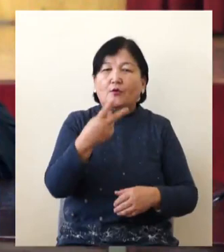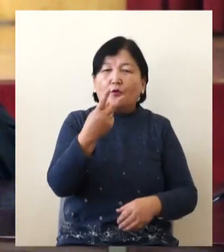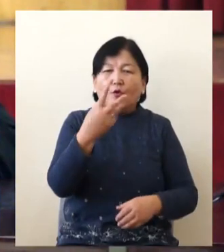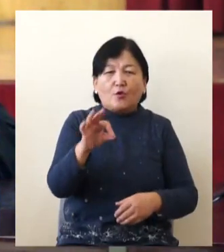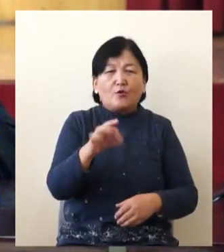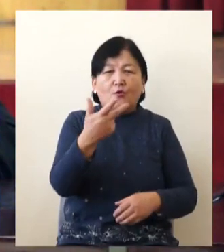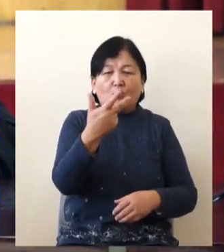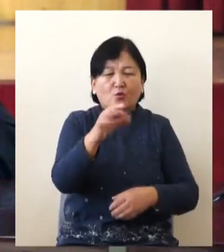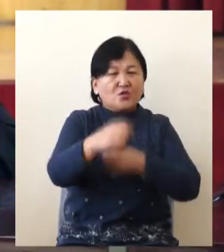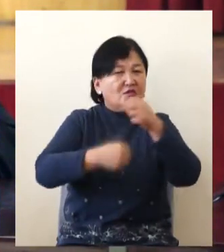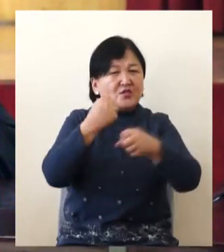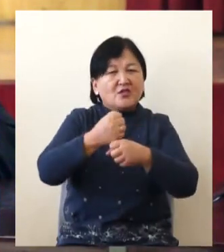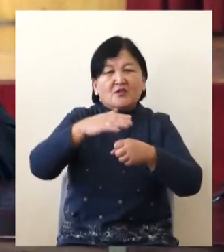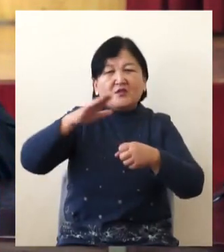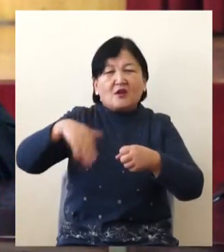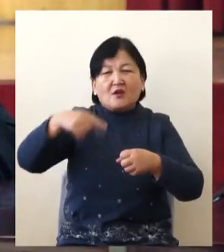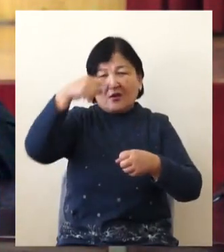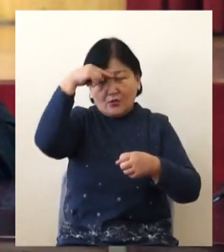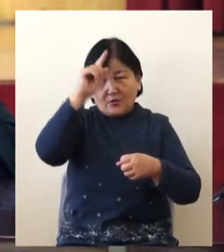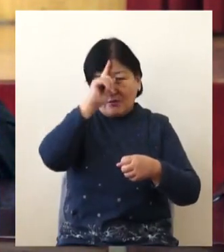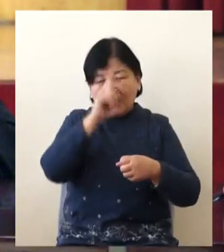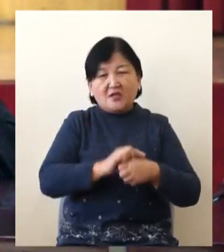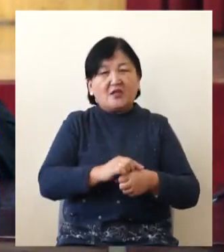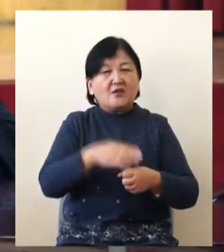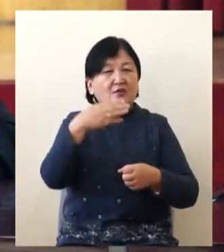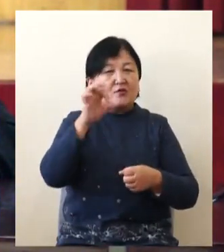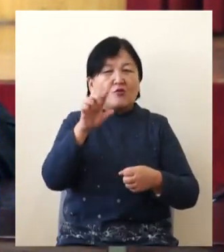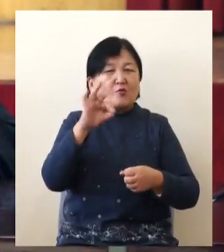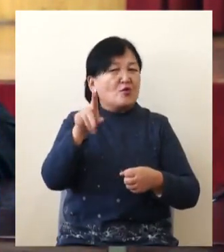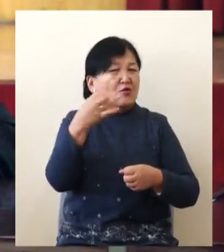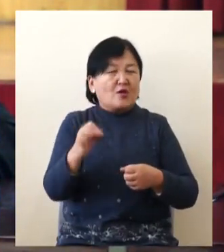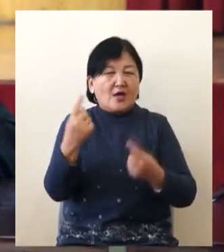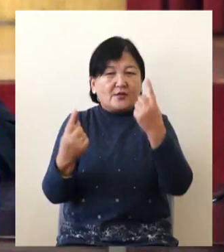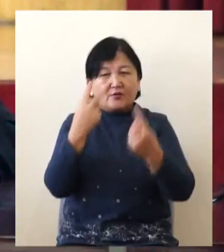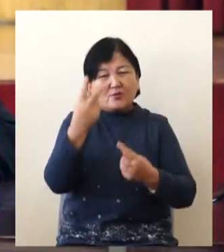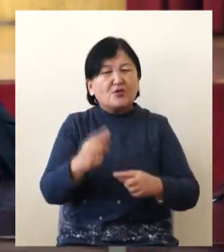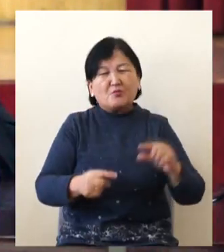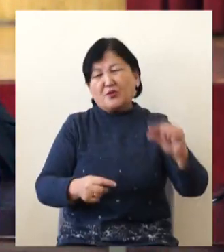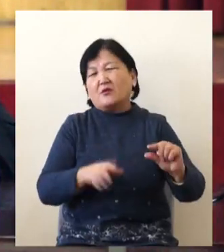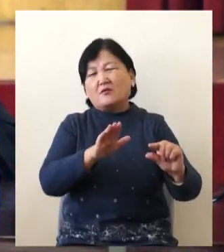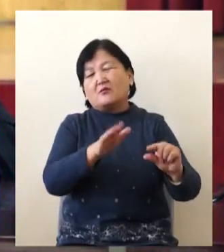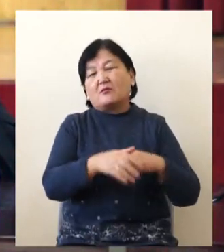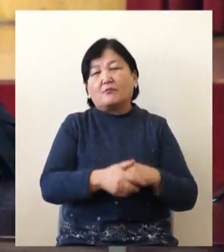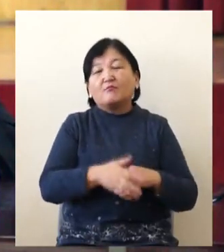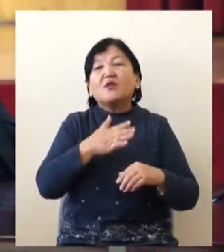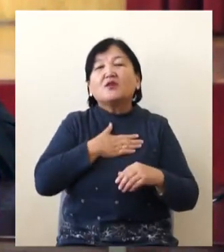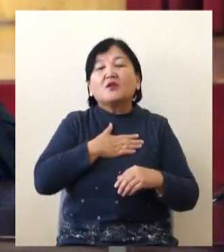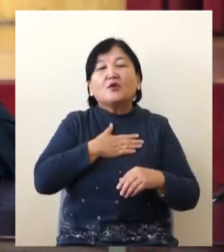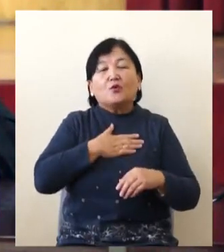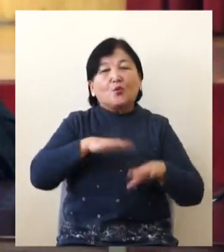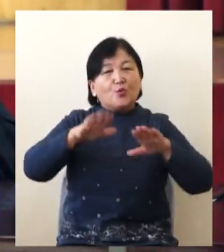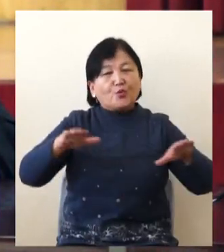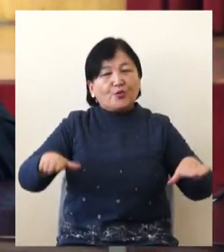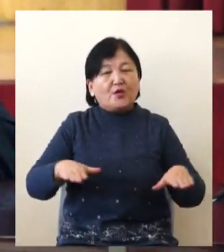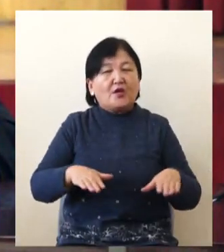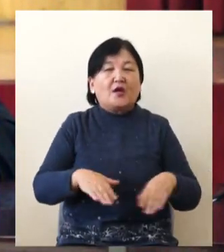20-30 жилийн дараах эрүүл мэндийн төлбөртэй харьцуулахад юуч биш. Бид үр хүүхдийнхээ амнасаар энийг төлж байгаа.